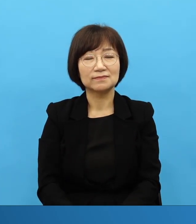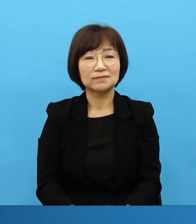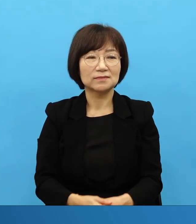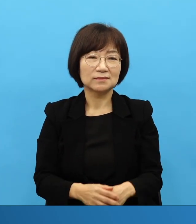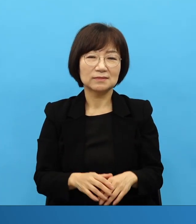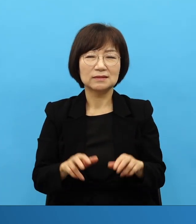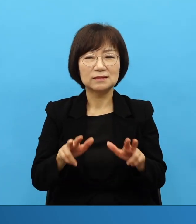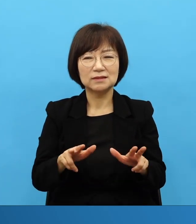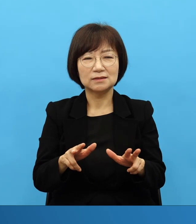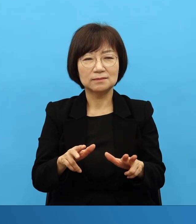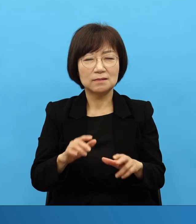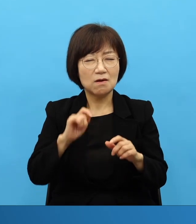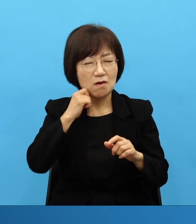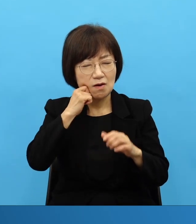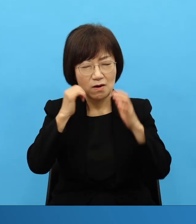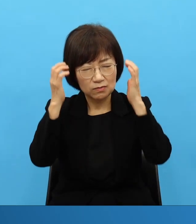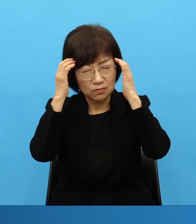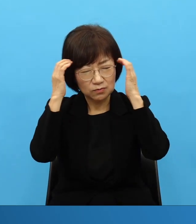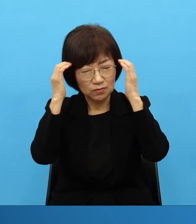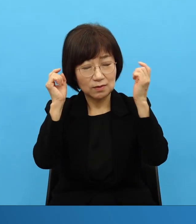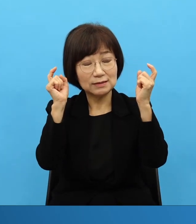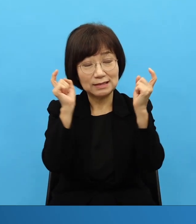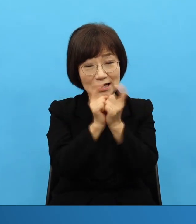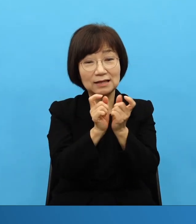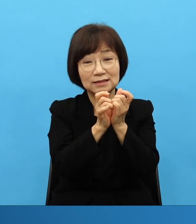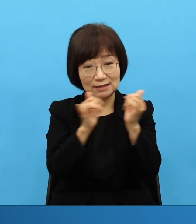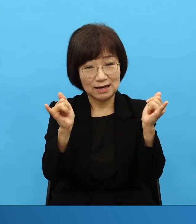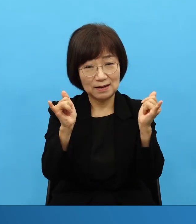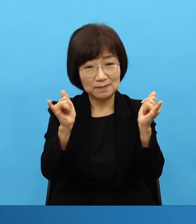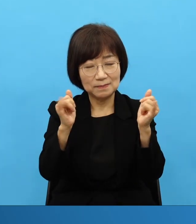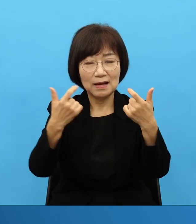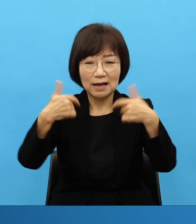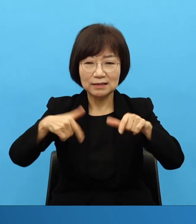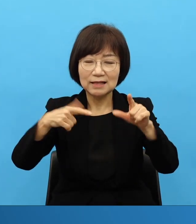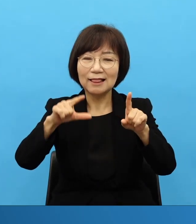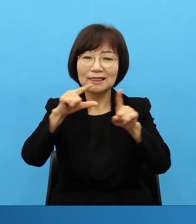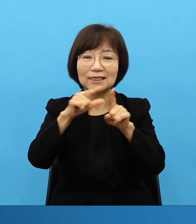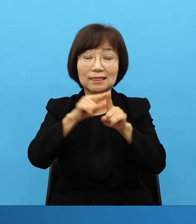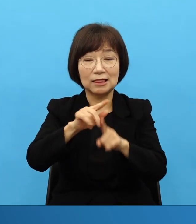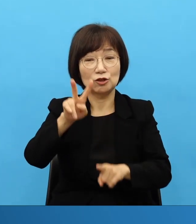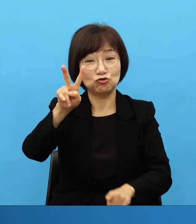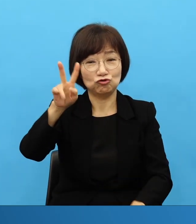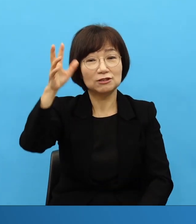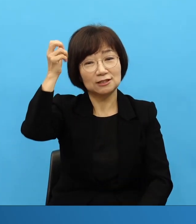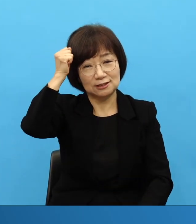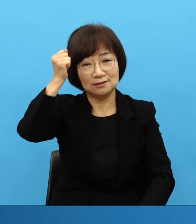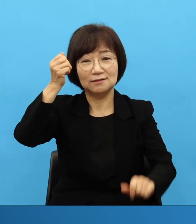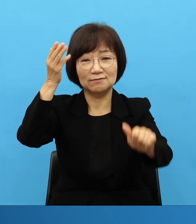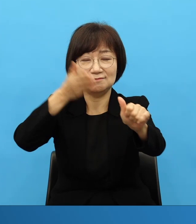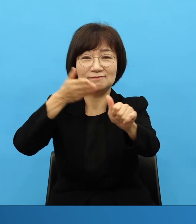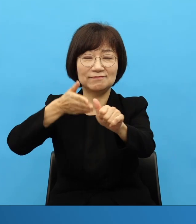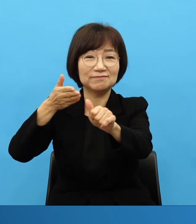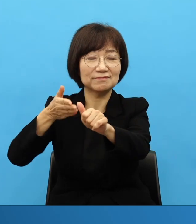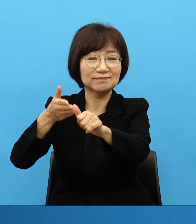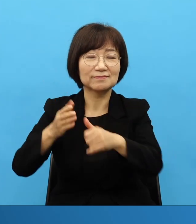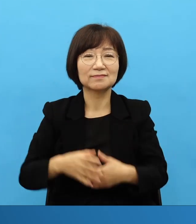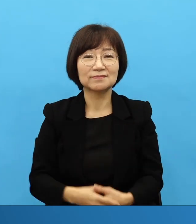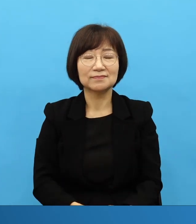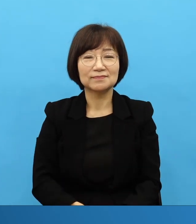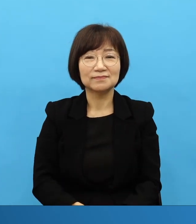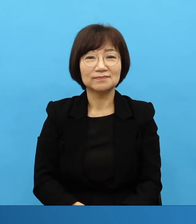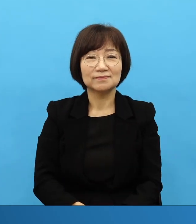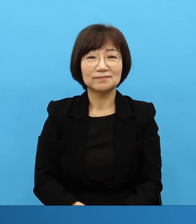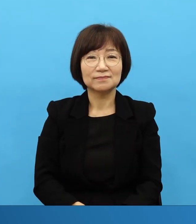분들 당할 때마다 두 단어를 기억하세요. Those who are suffering, those who are facing hardships, when you do that, may you remember two